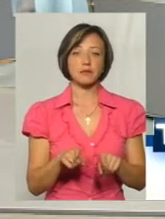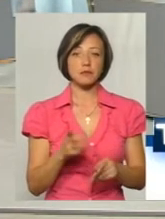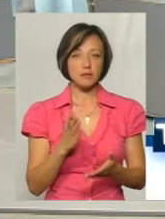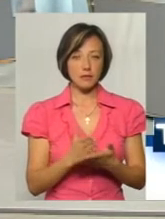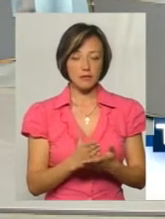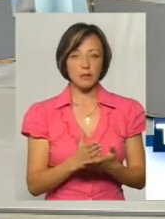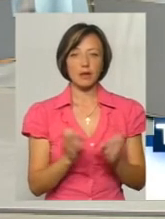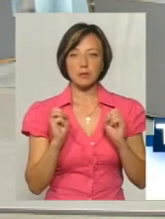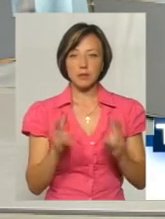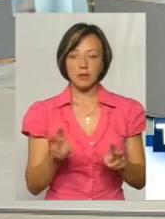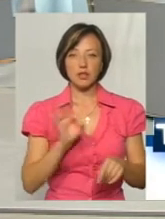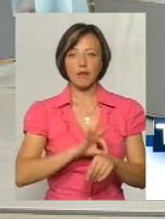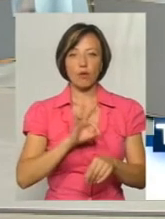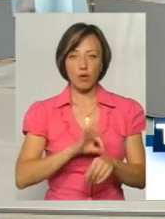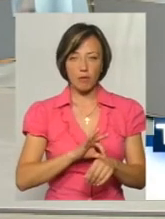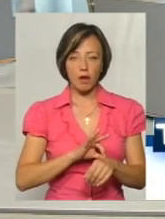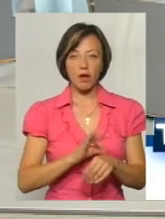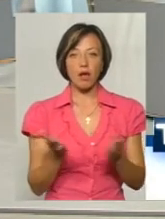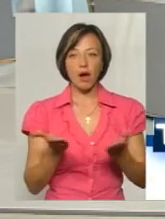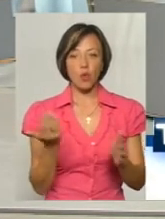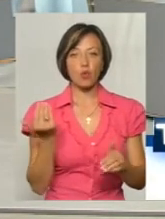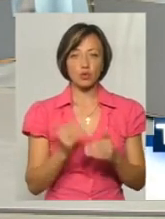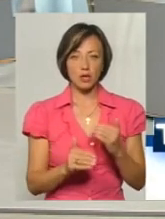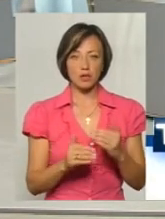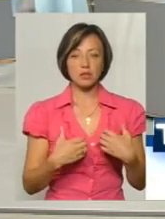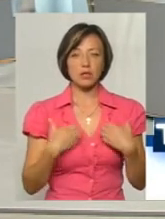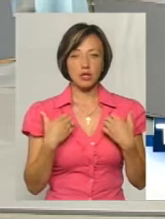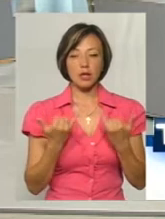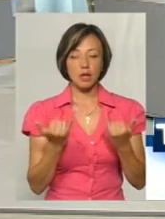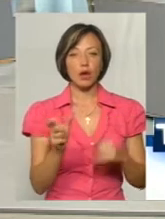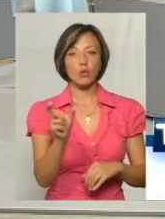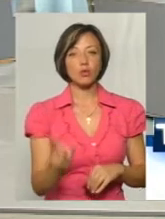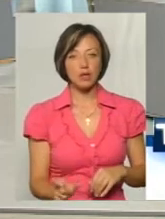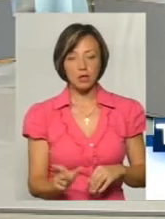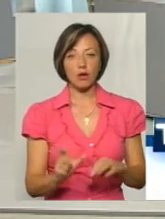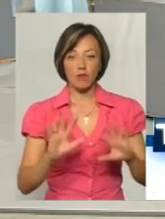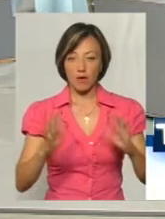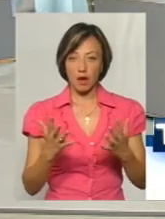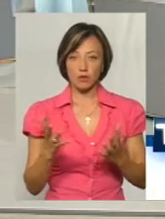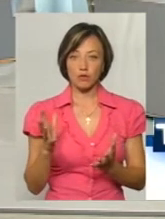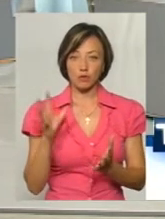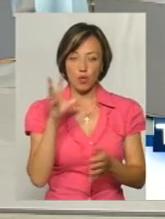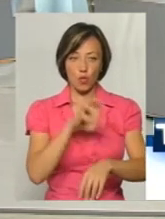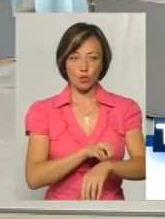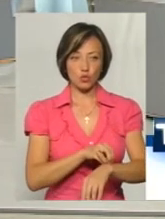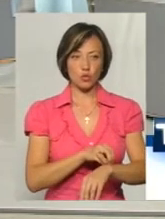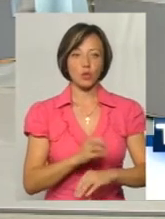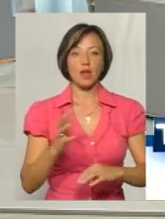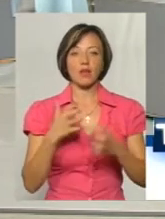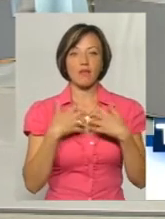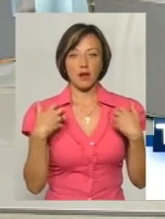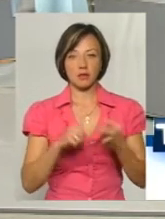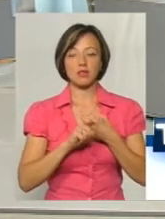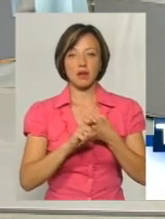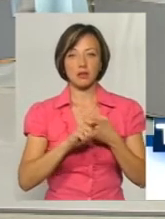є досить небезпечна хвороба, яка вже страшна для людини. Тому що в разі покусу твариною,